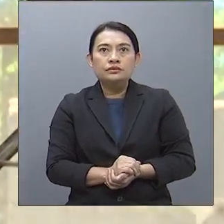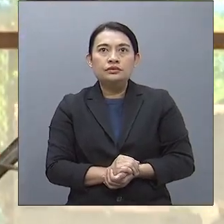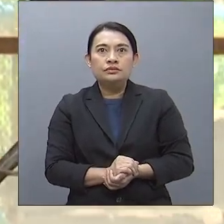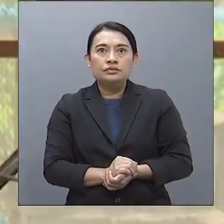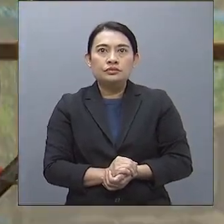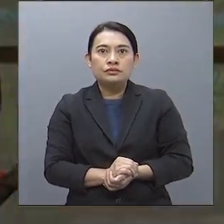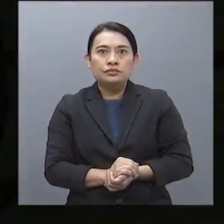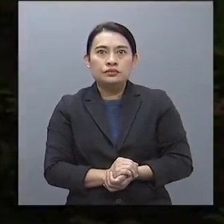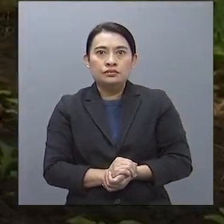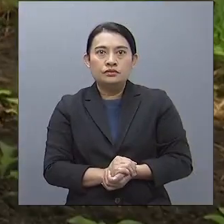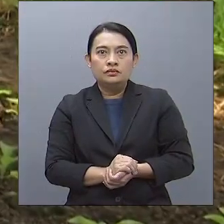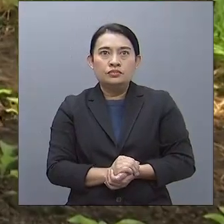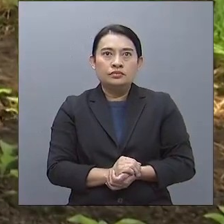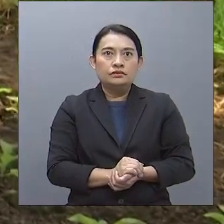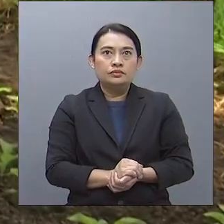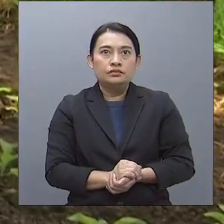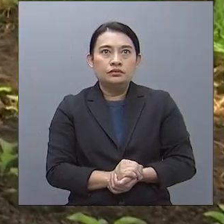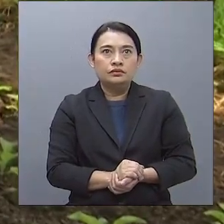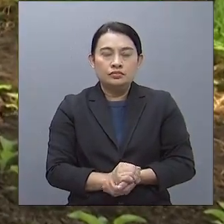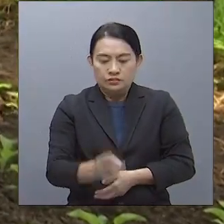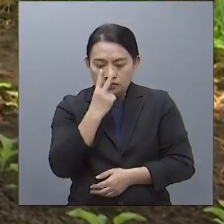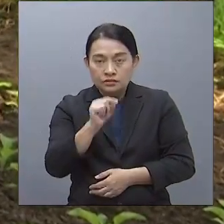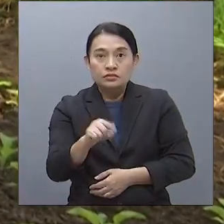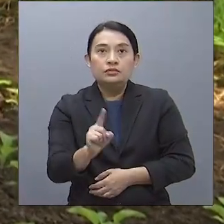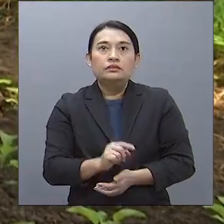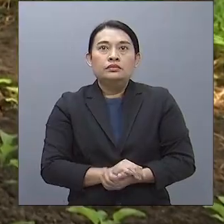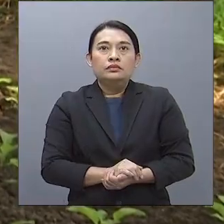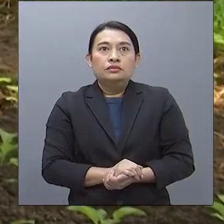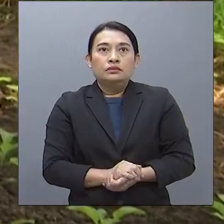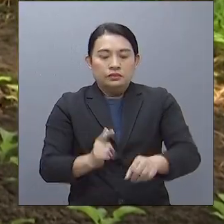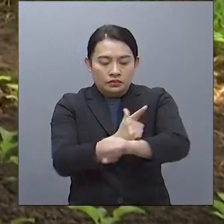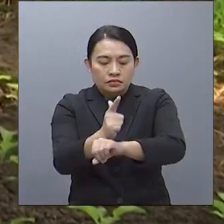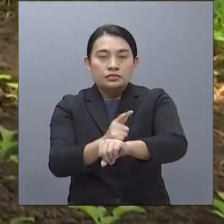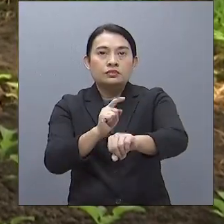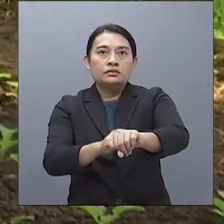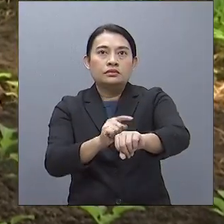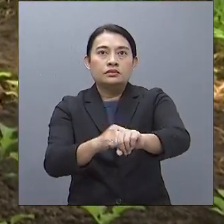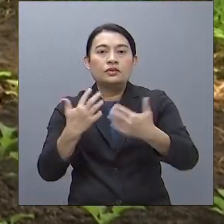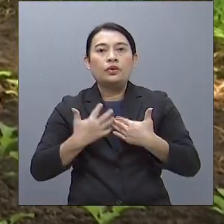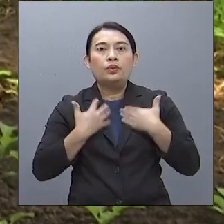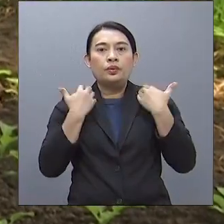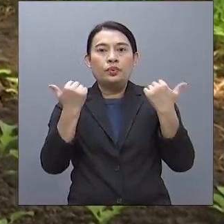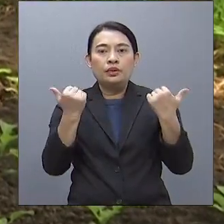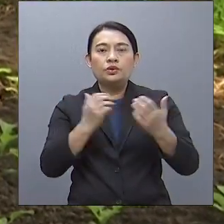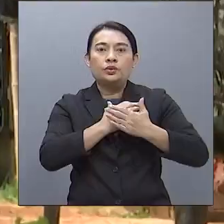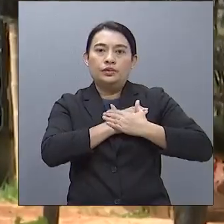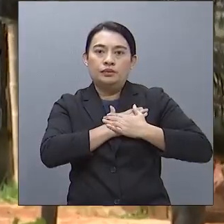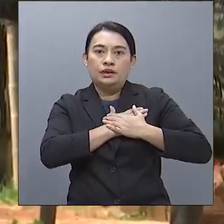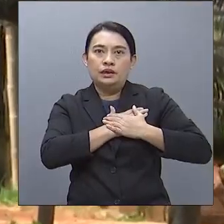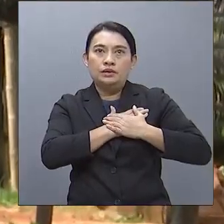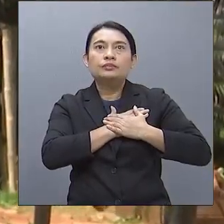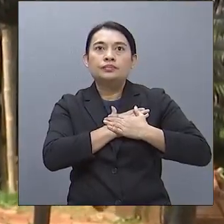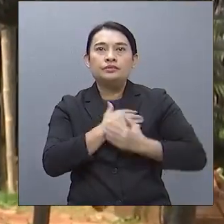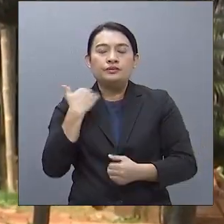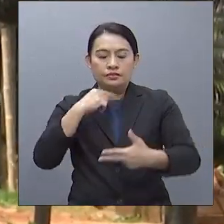ของพี่ก็คือถ้าให้วัดกันในระดับเนี่ยเราก็จะมีเรื่องของเวลาความสุขความรักของเราก็จะมีอยู่